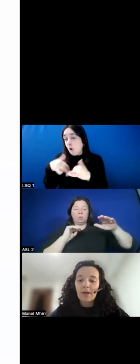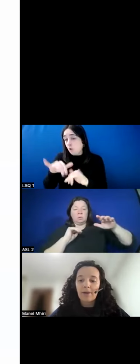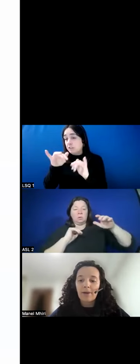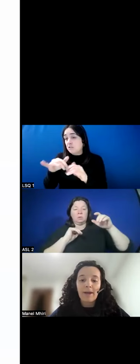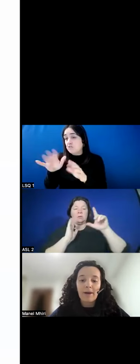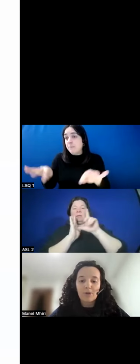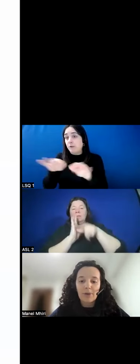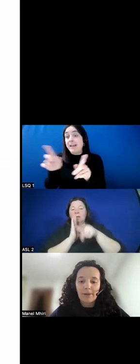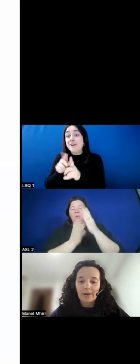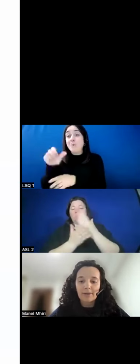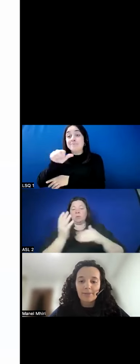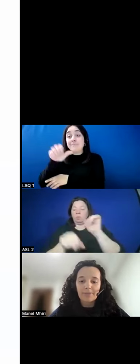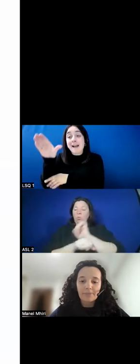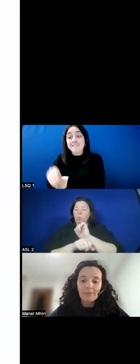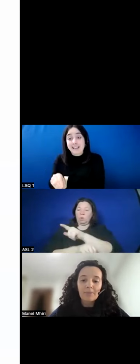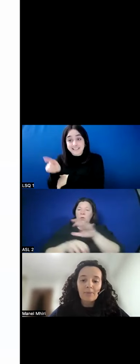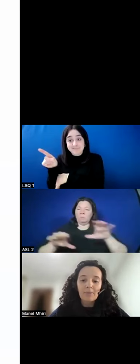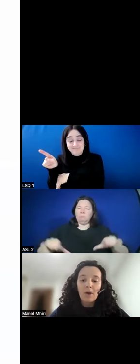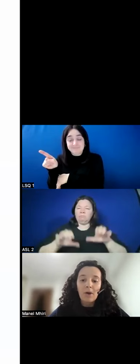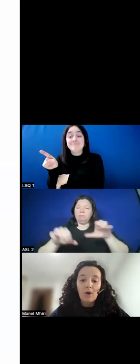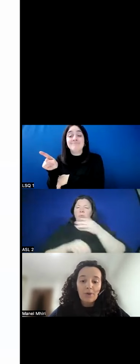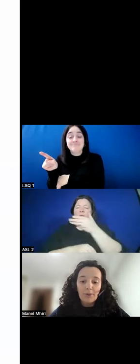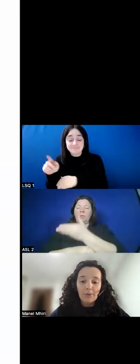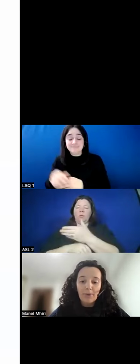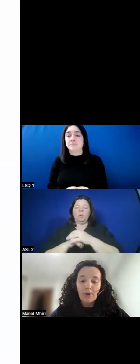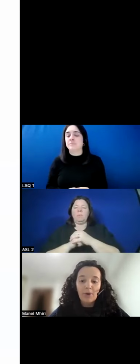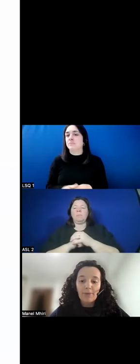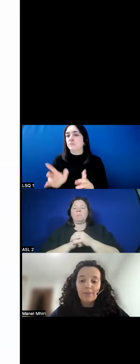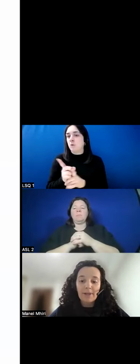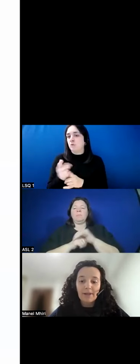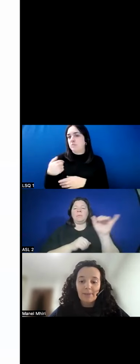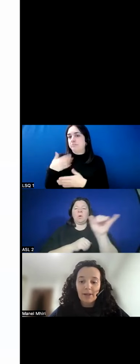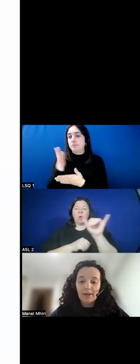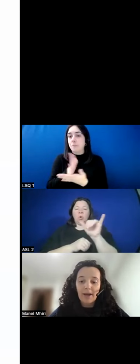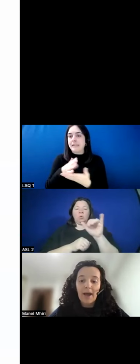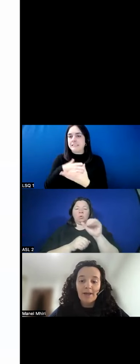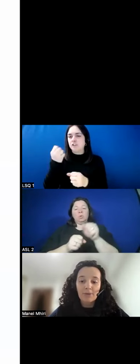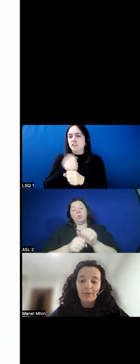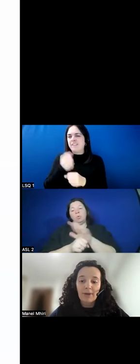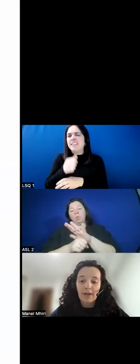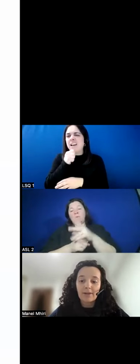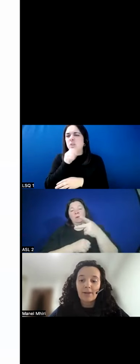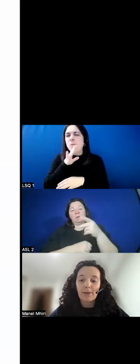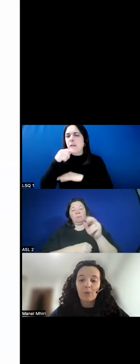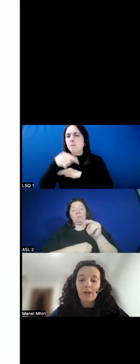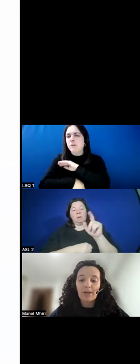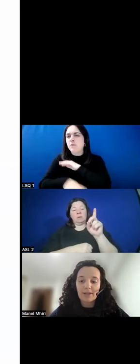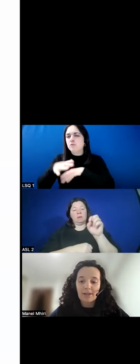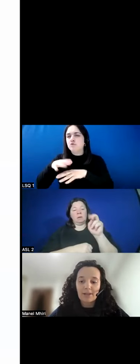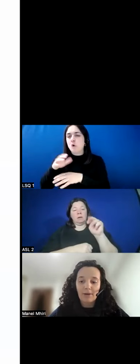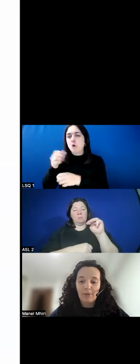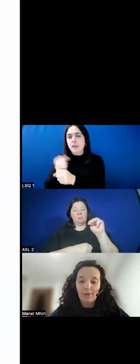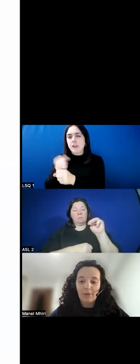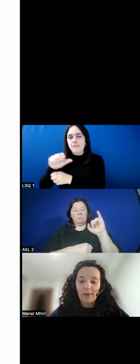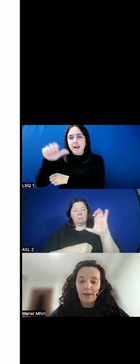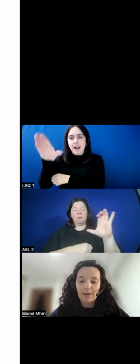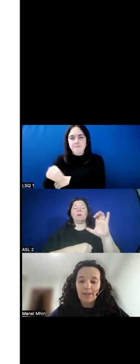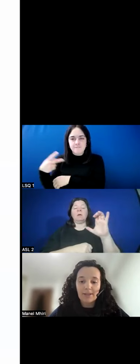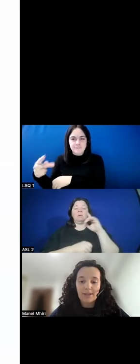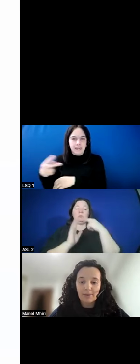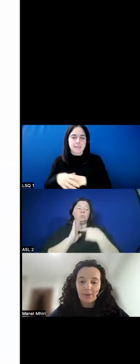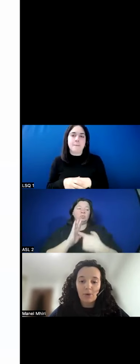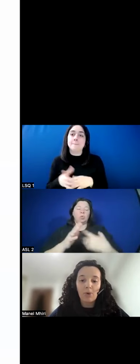Et je mentionnerai plus tard une partie du travail qui est fait là-bas. Et la pandémie de